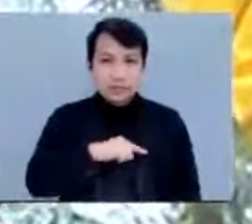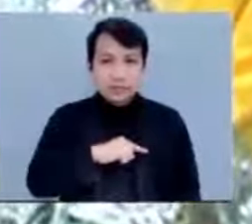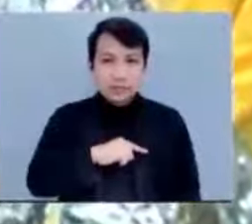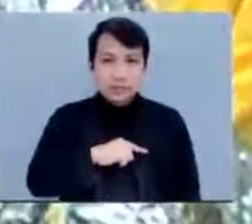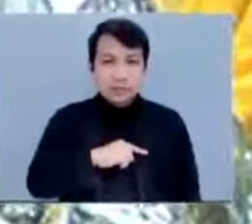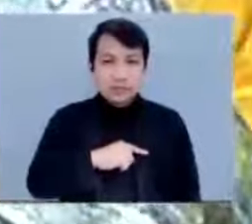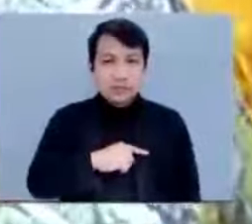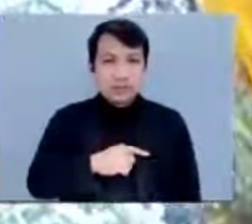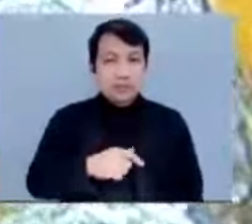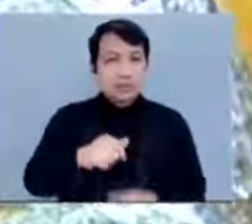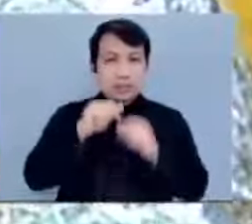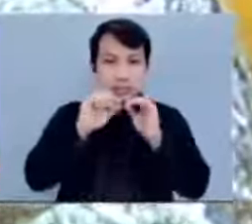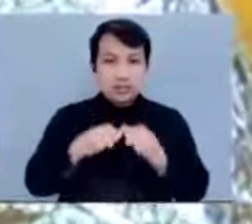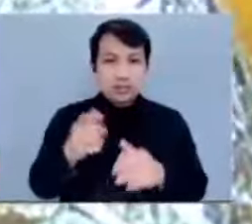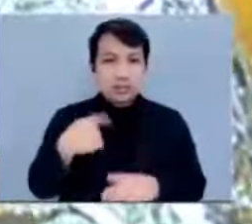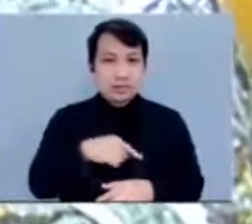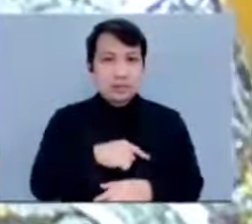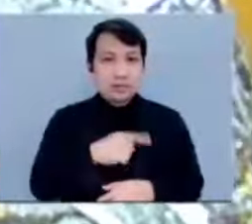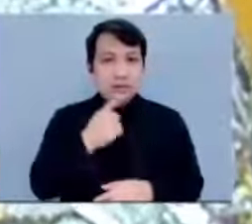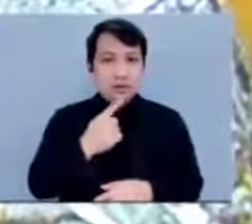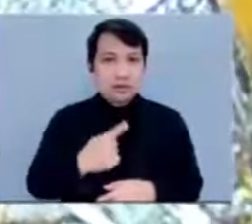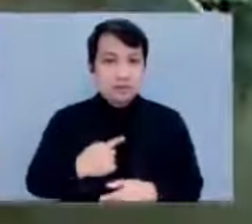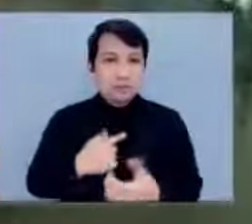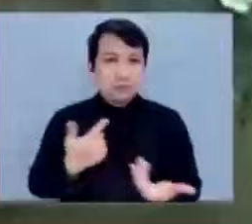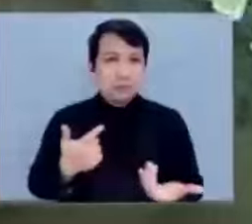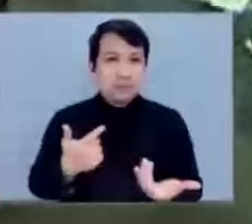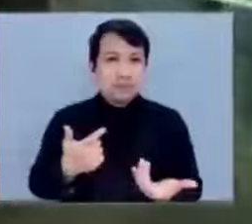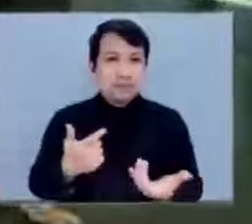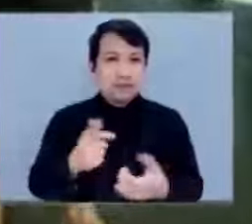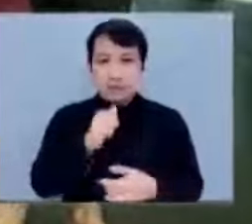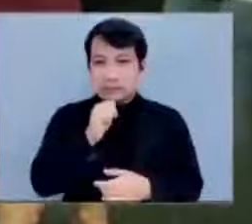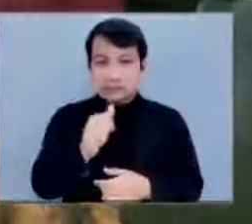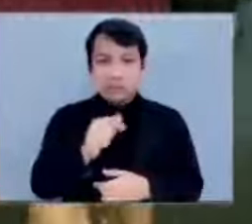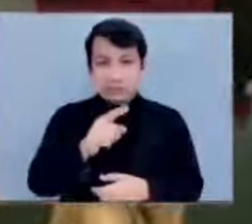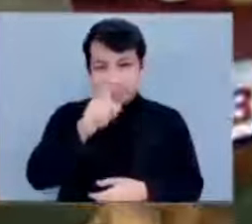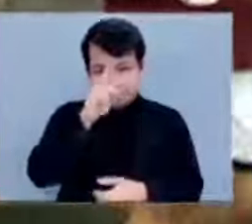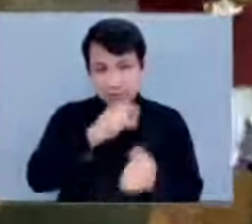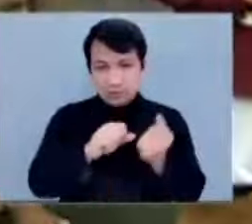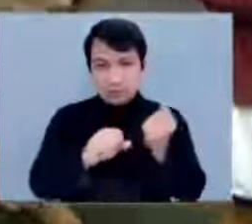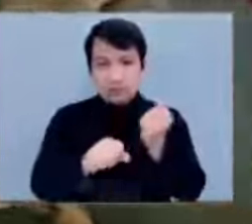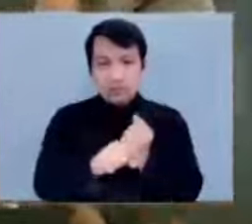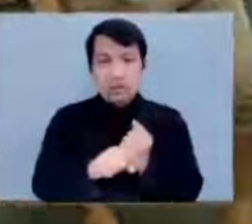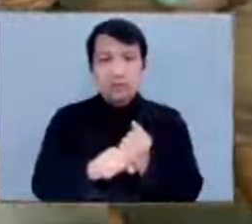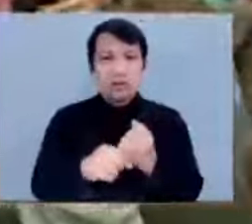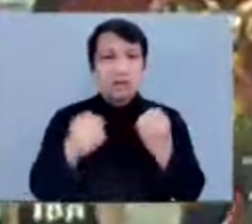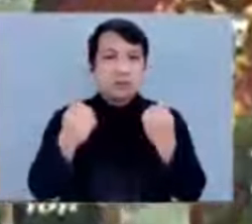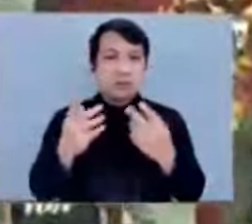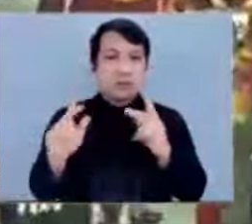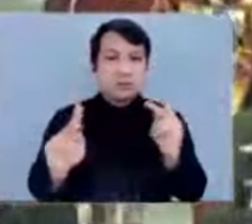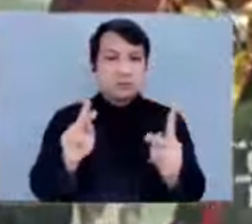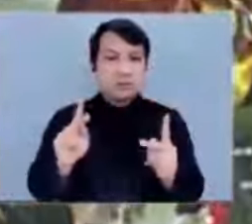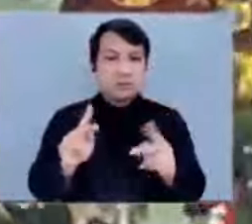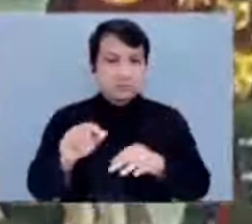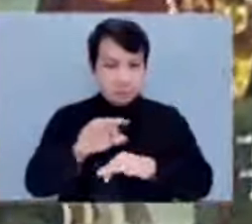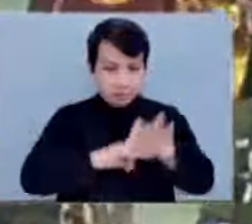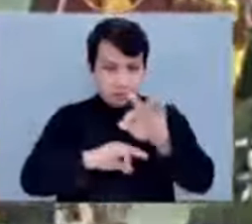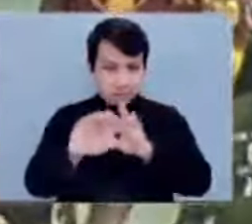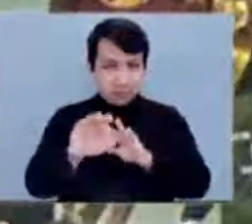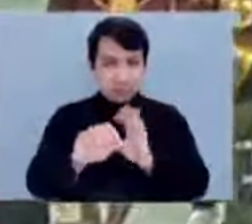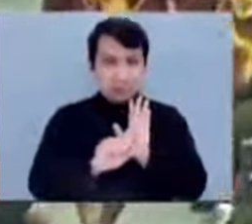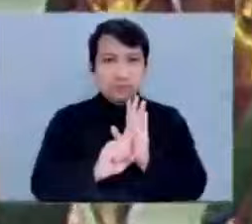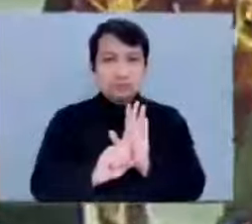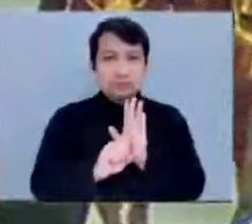kung tayo'y hindi magpapanata. Karamihan sa mga deboto na kayapak na simbolo raw ng